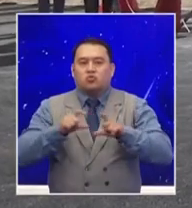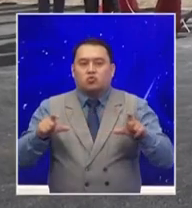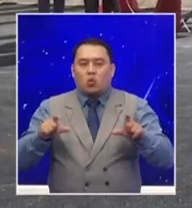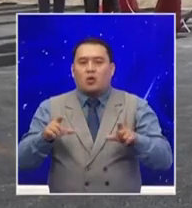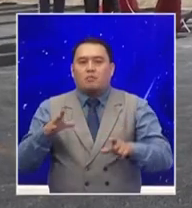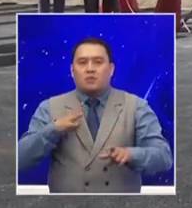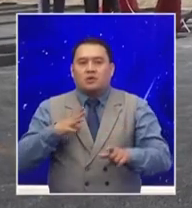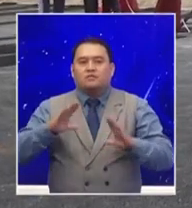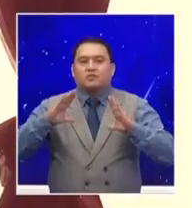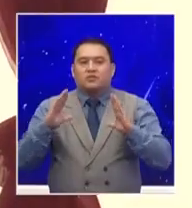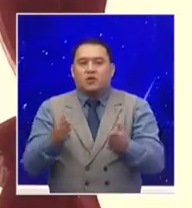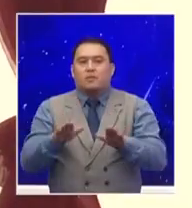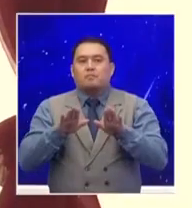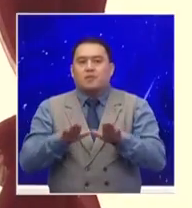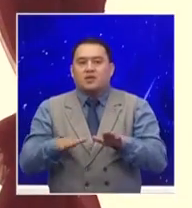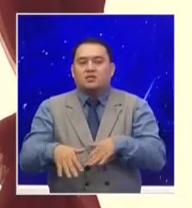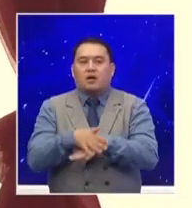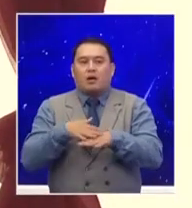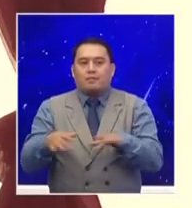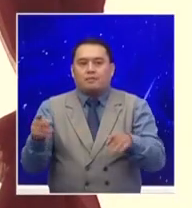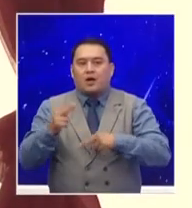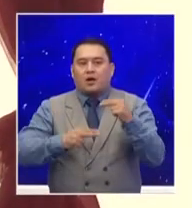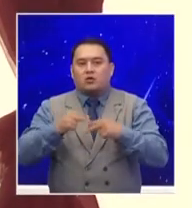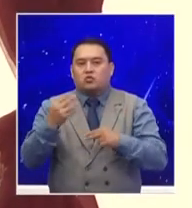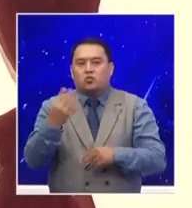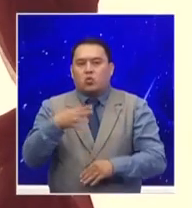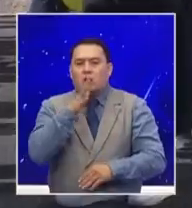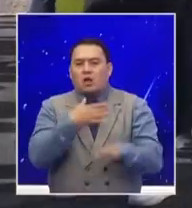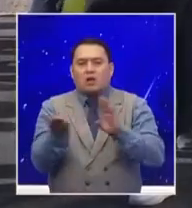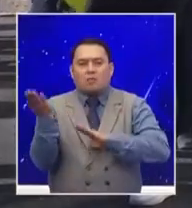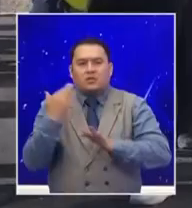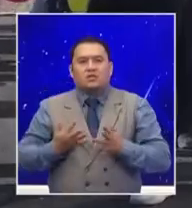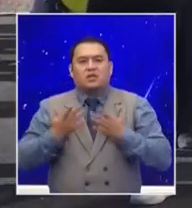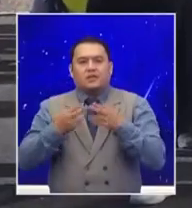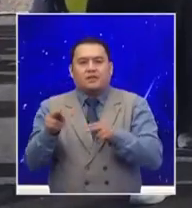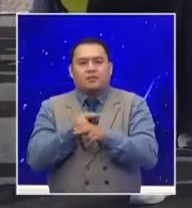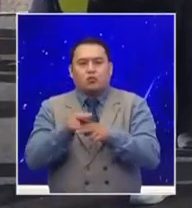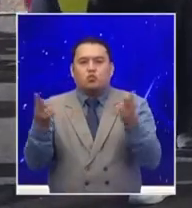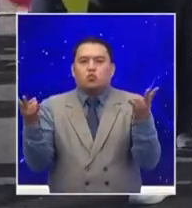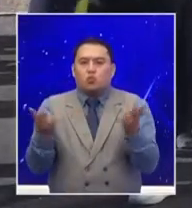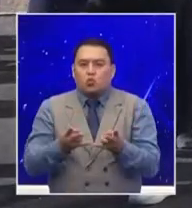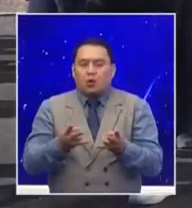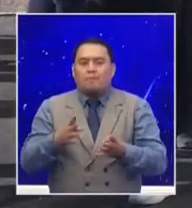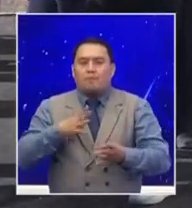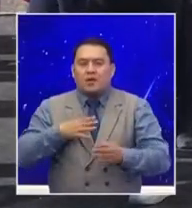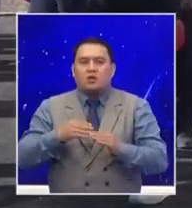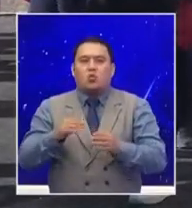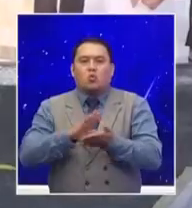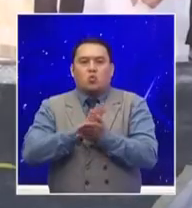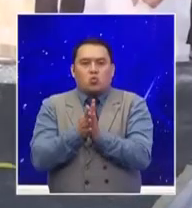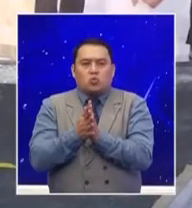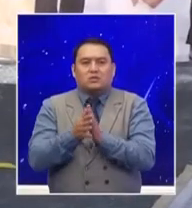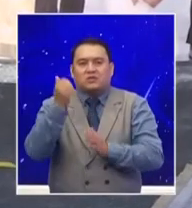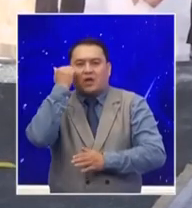– долгожданное событие для местных жителей. Построенная еще 40 лет назад школа требовала капремонта. До недавних пор детям приходилось